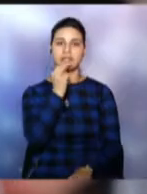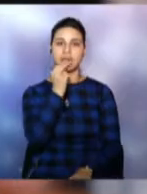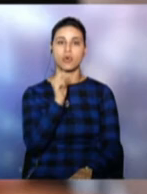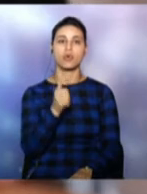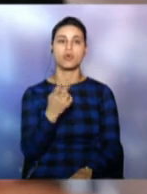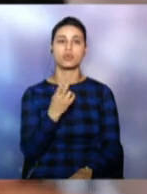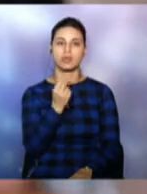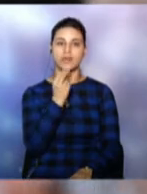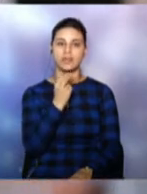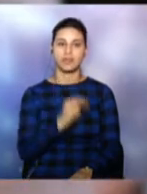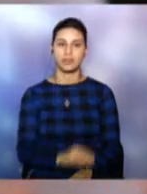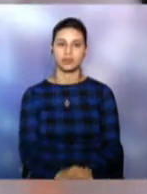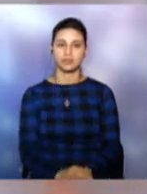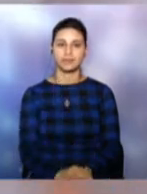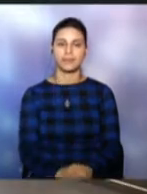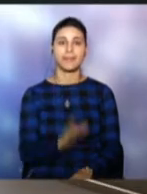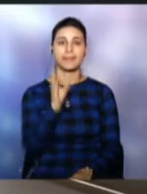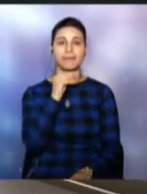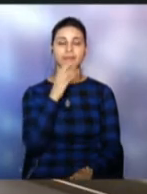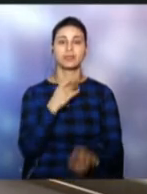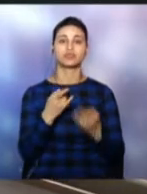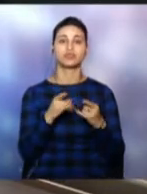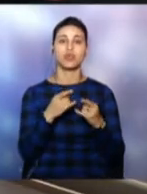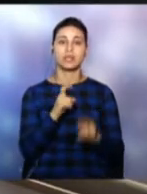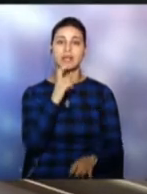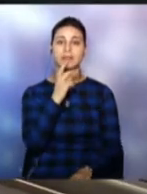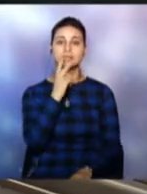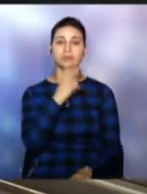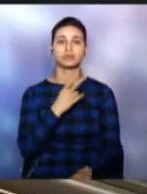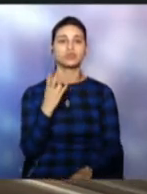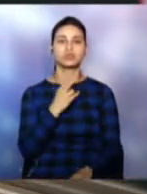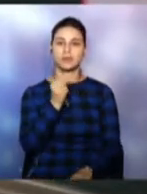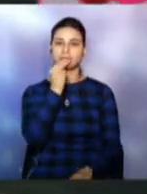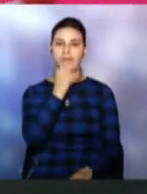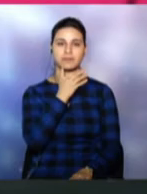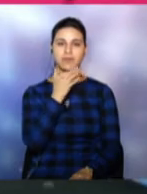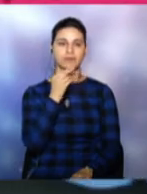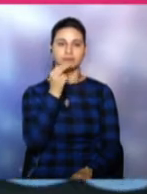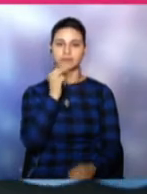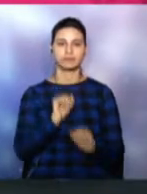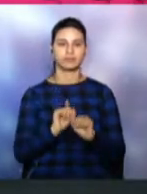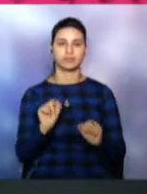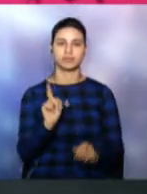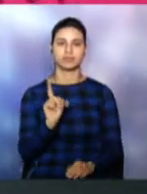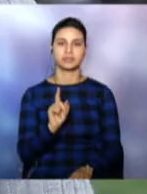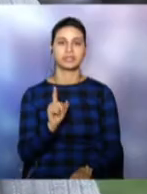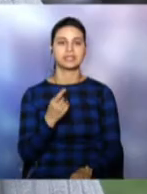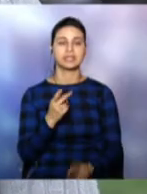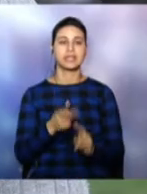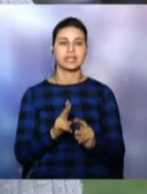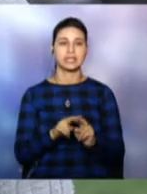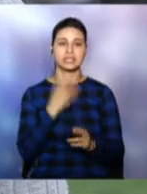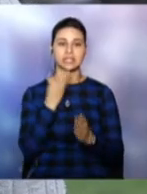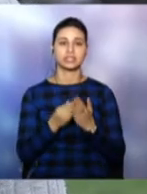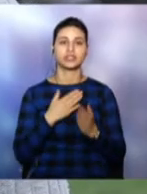უნდა ვიკვებოთ. როდესაც შოკოლადებს ან კანფეტებს დავინახავთ, უნდა მოვერიდოთ ამდენი კვილეულის ჭამას, რადგან ეს